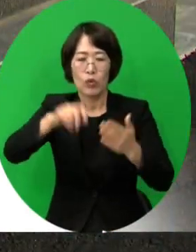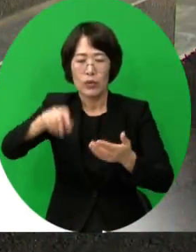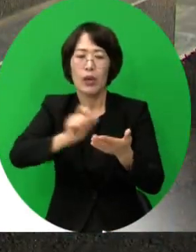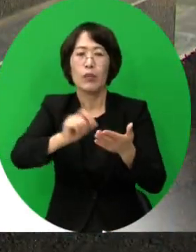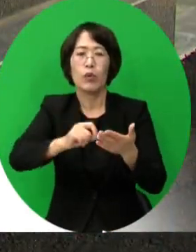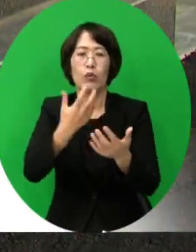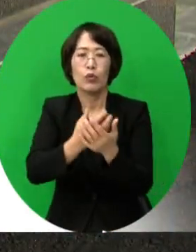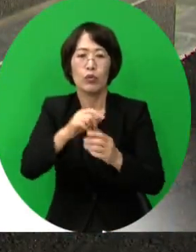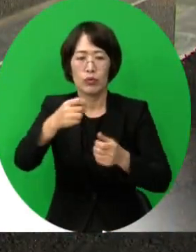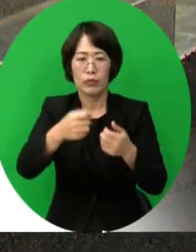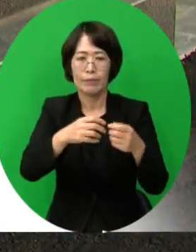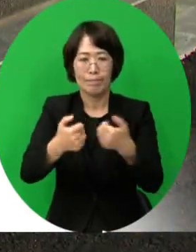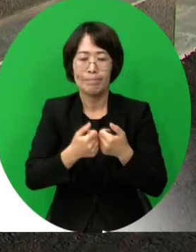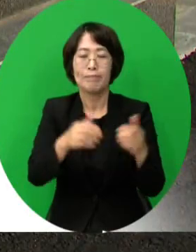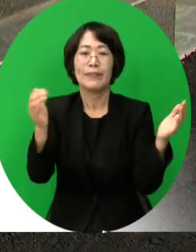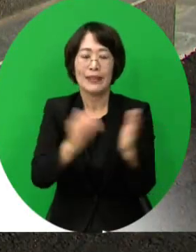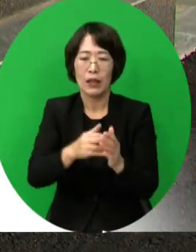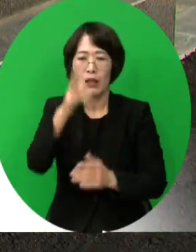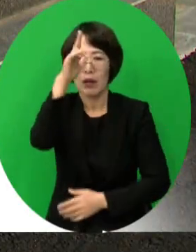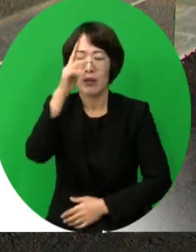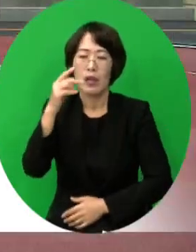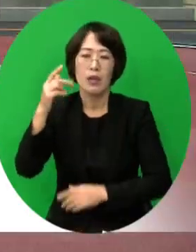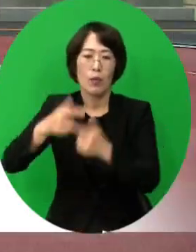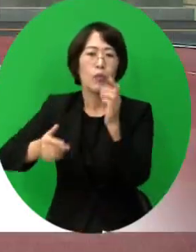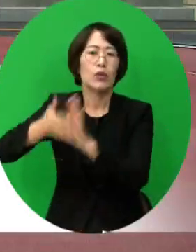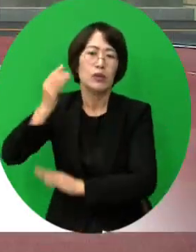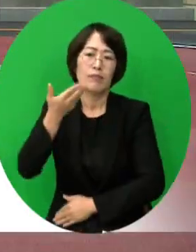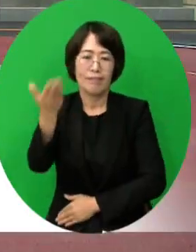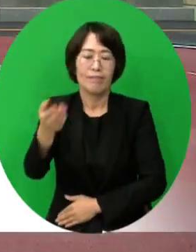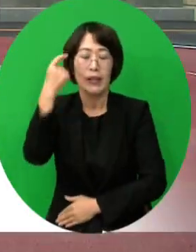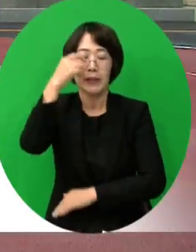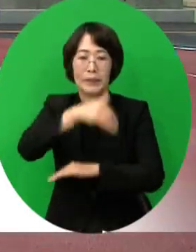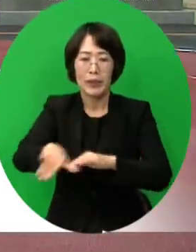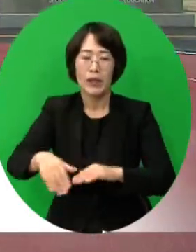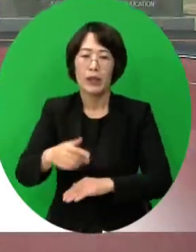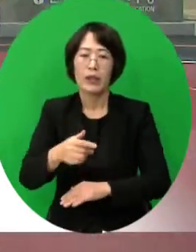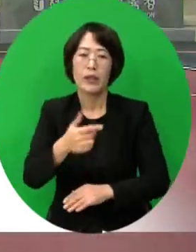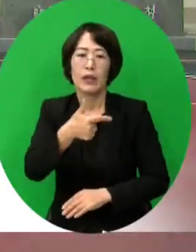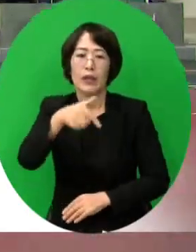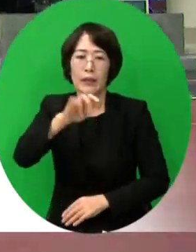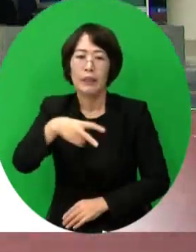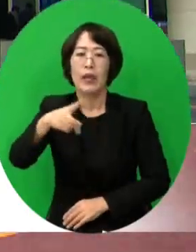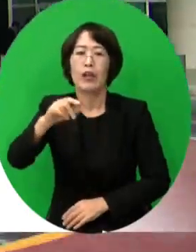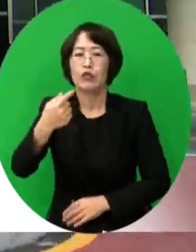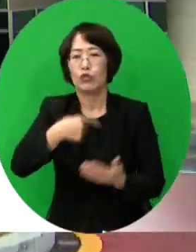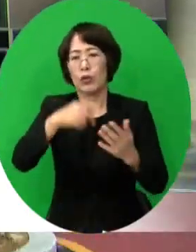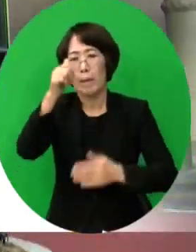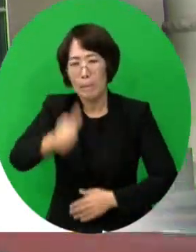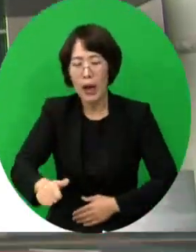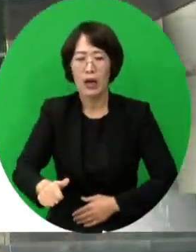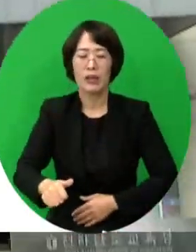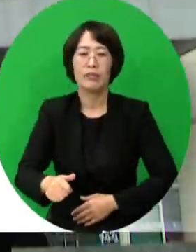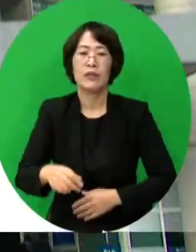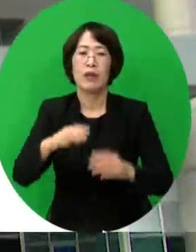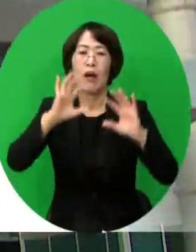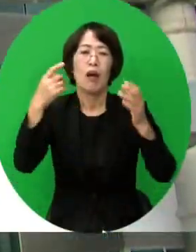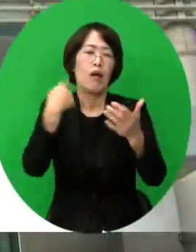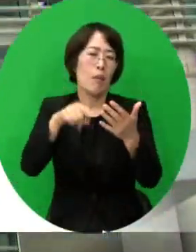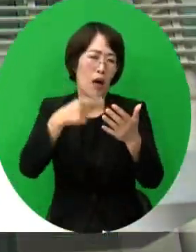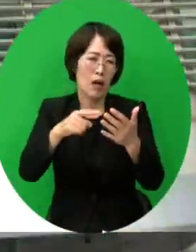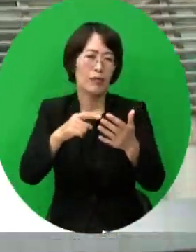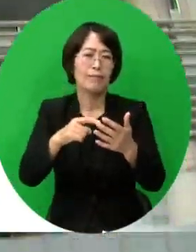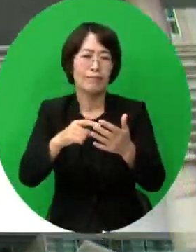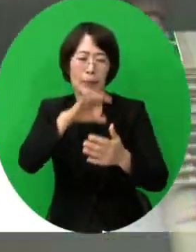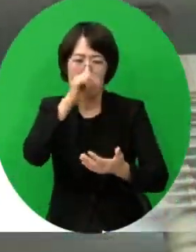작성해 지자체와 경찰서에 제출할 예정입니다 김대 교육감은 정당한 교육 활동이 아동학대로